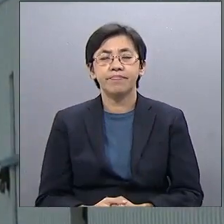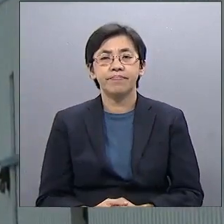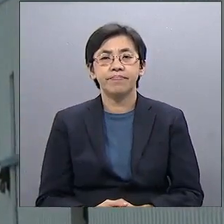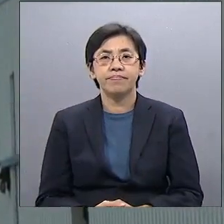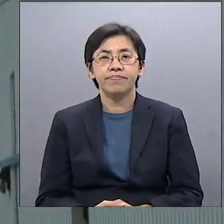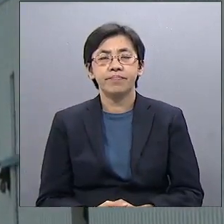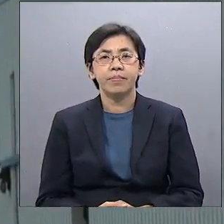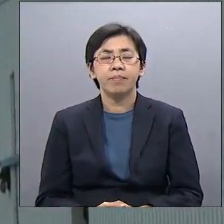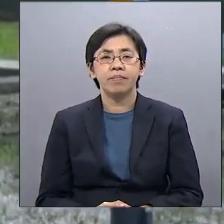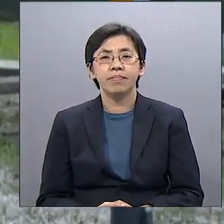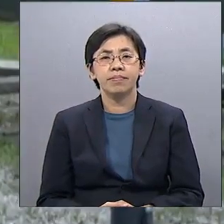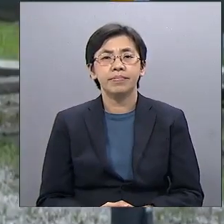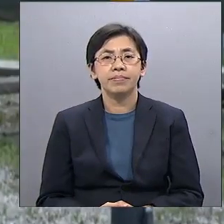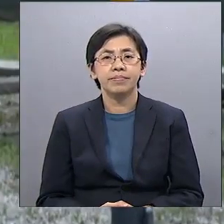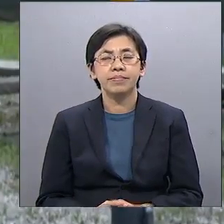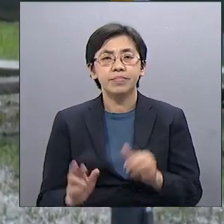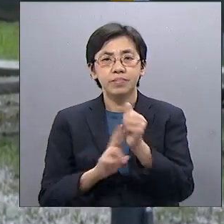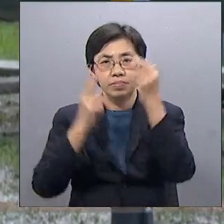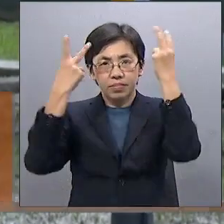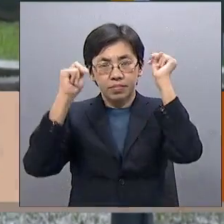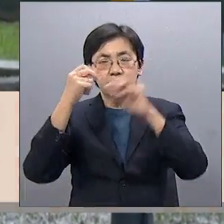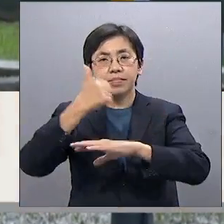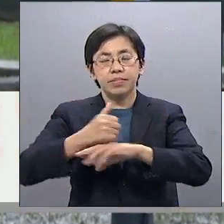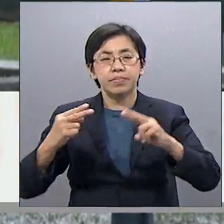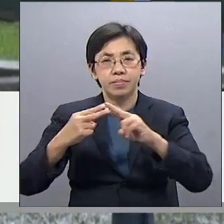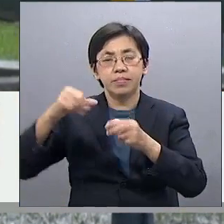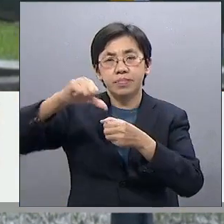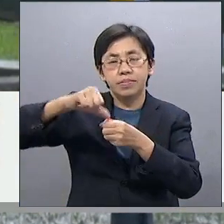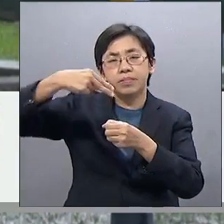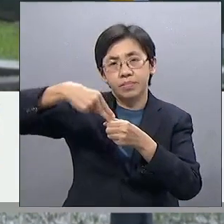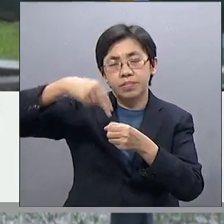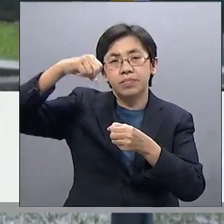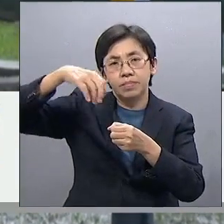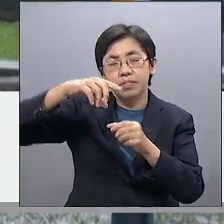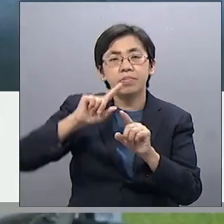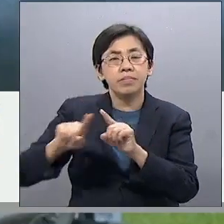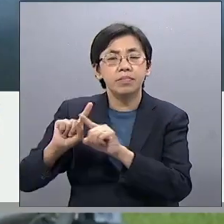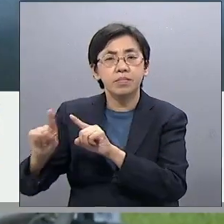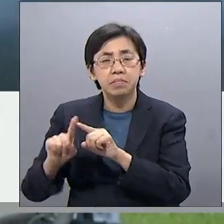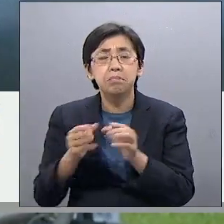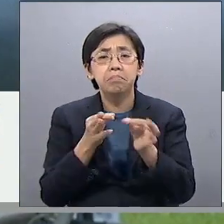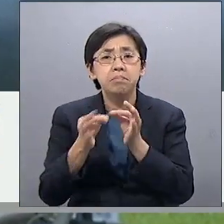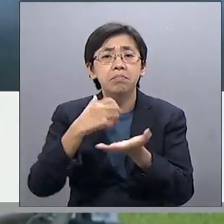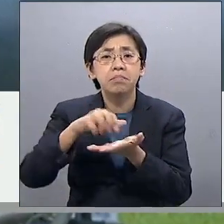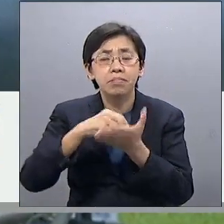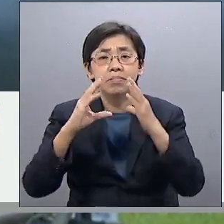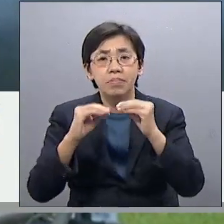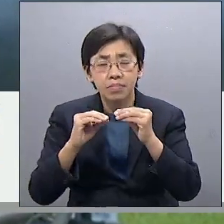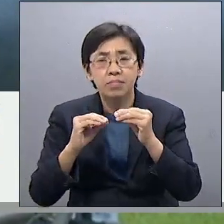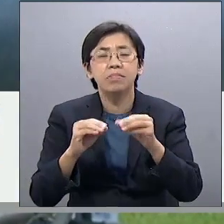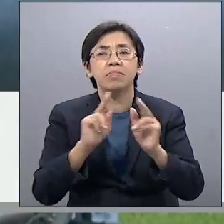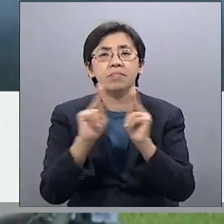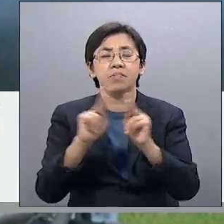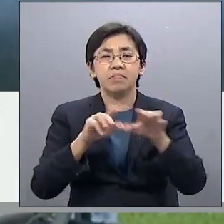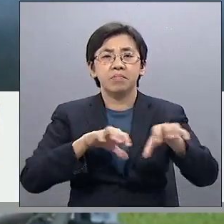นายสุพัฒนพงษ์พรมีชาวรองนายกรัฐมนตรีและรัฐมนตรีว่าการกระทรวงพลังงานเปิดเผยค่ะว่าที่ประชุมคณะกรรมการบริหาร